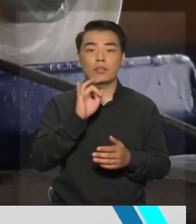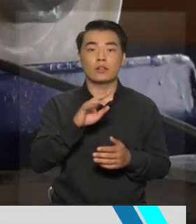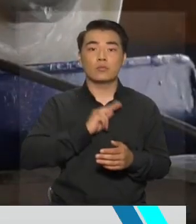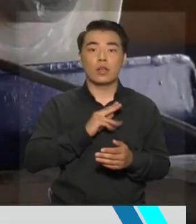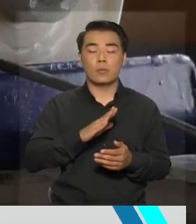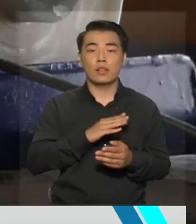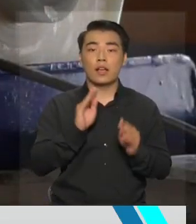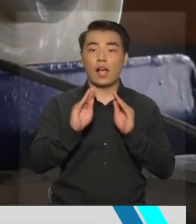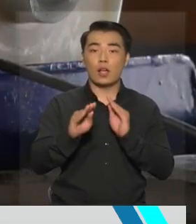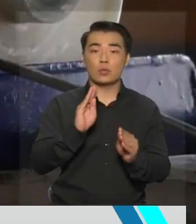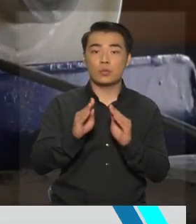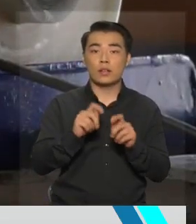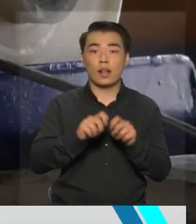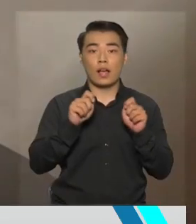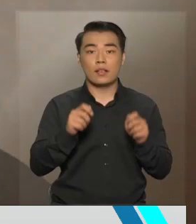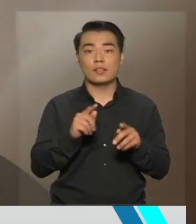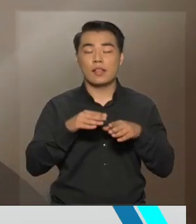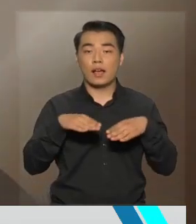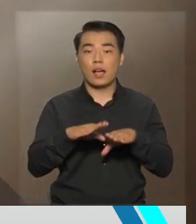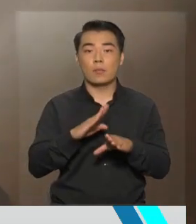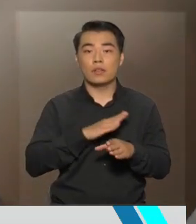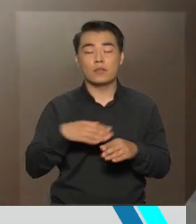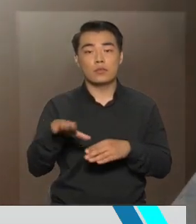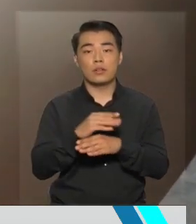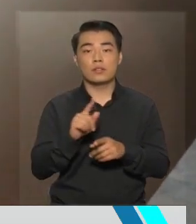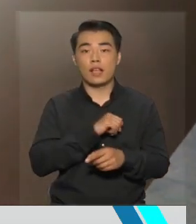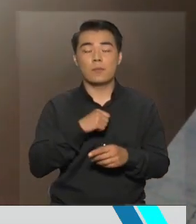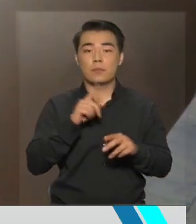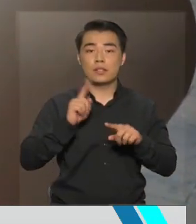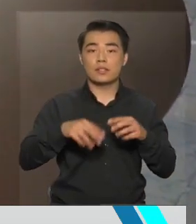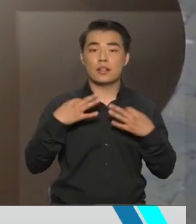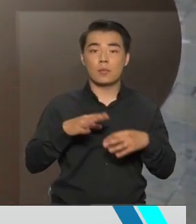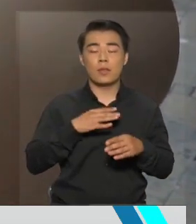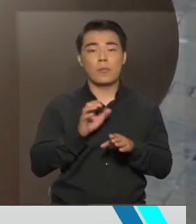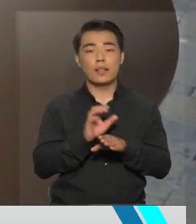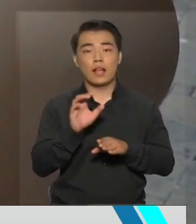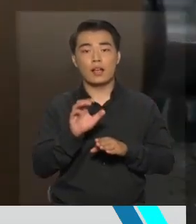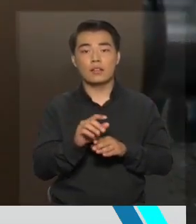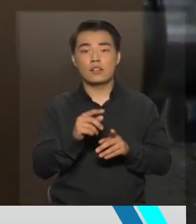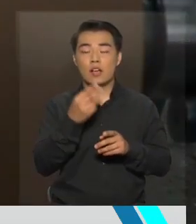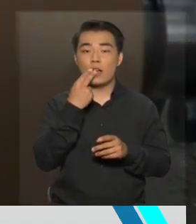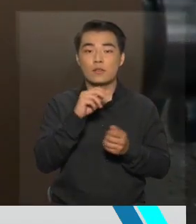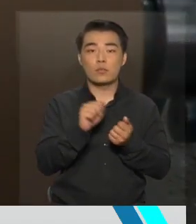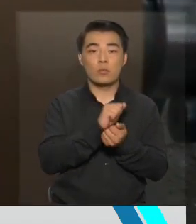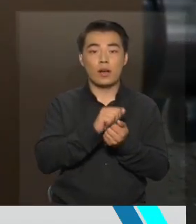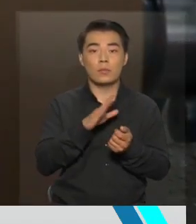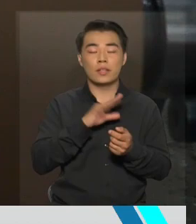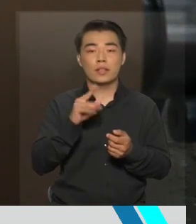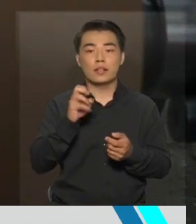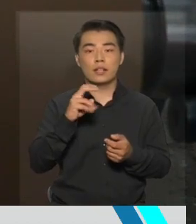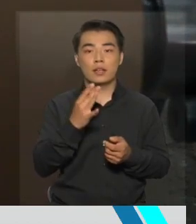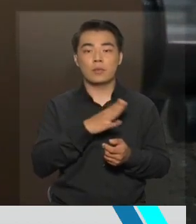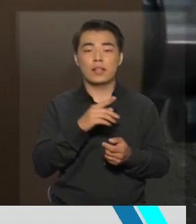над конструкторской разработкой станка. Все остальное сделали быстро. Нашли поставщика качественной бумаги, пищевого клея,